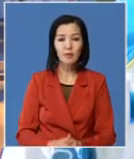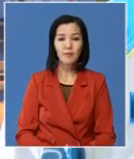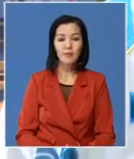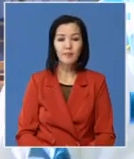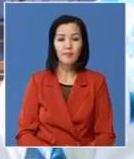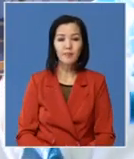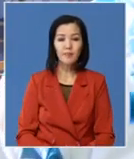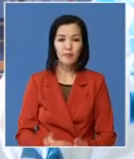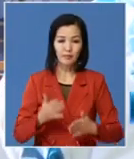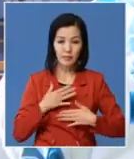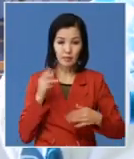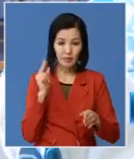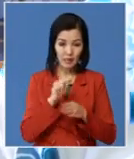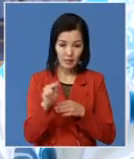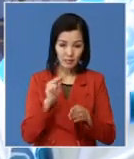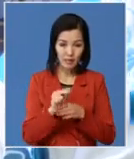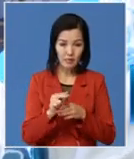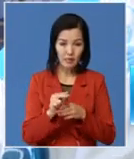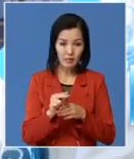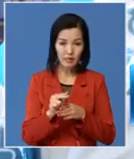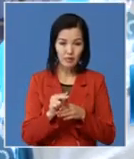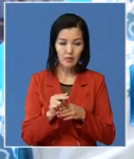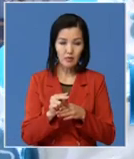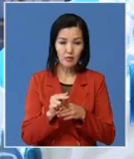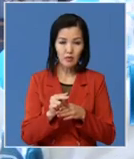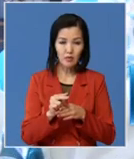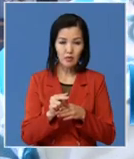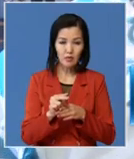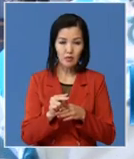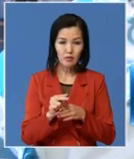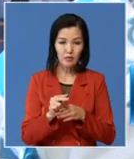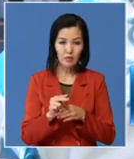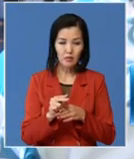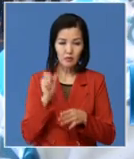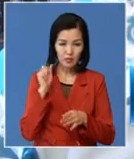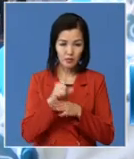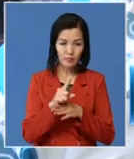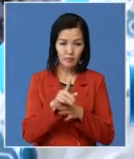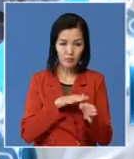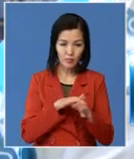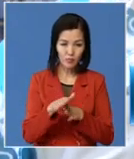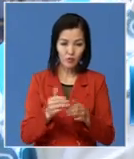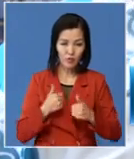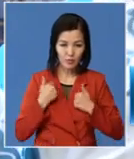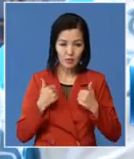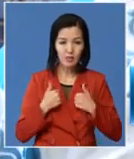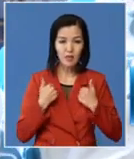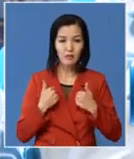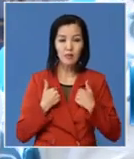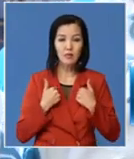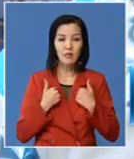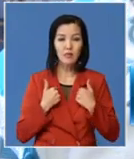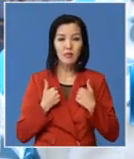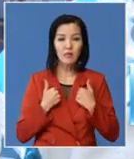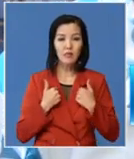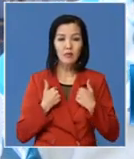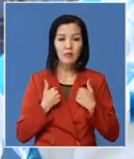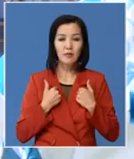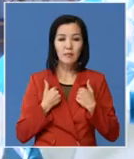Біз балаларды жаңағы шығармашылық жағынан дамытамыз. Біздің балаларымыз